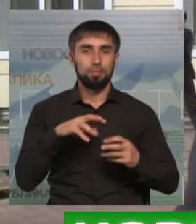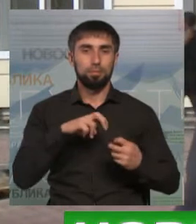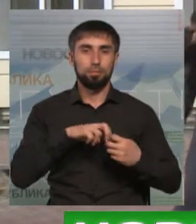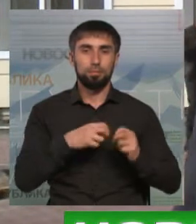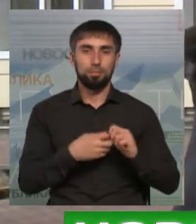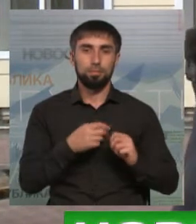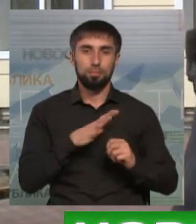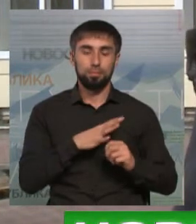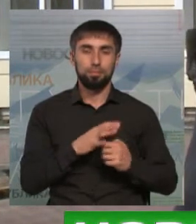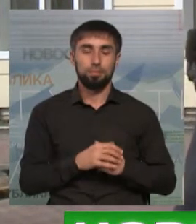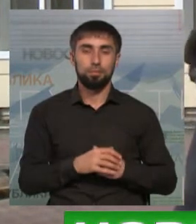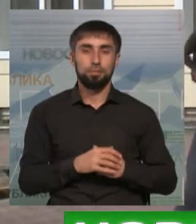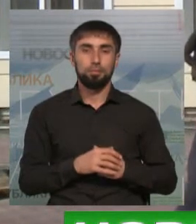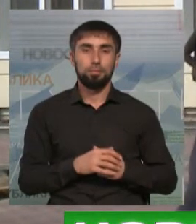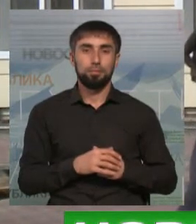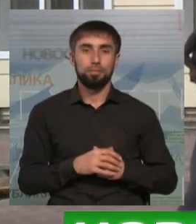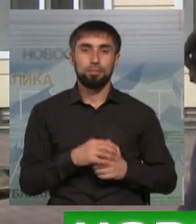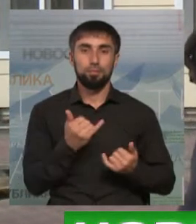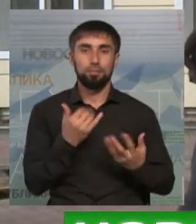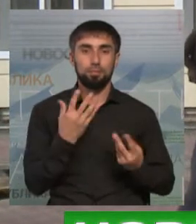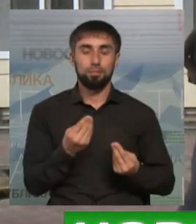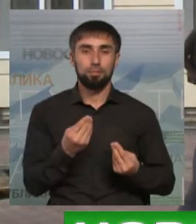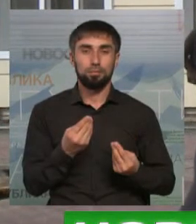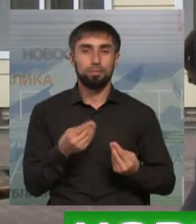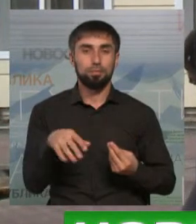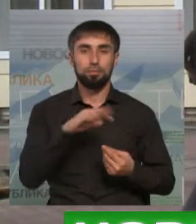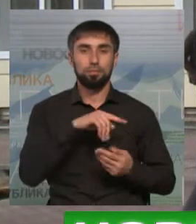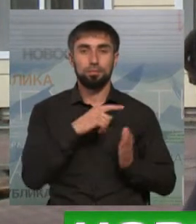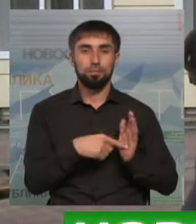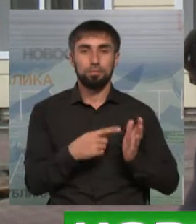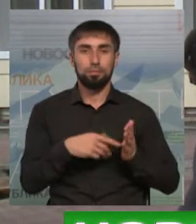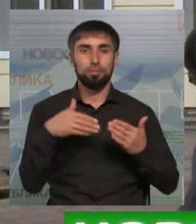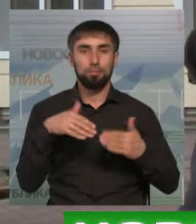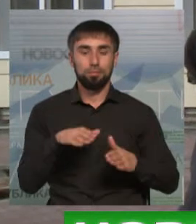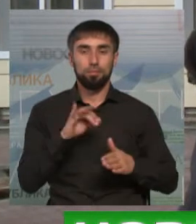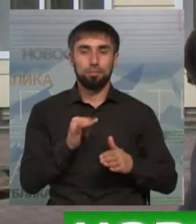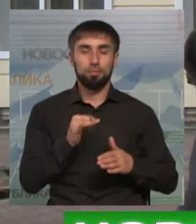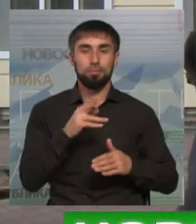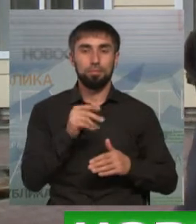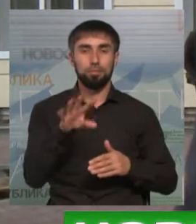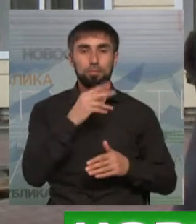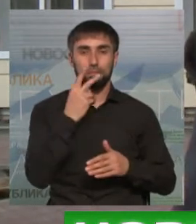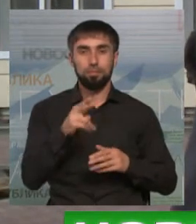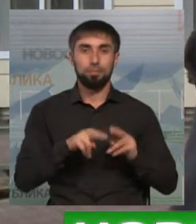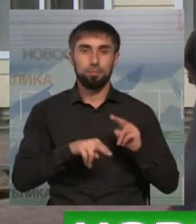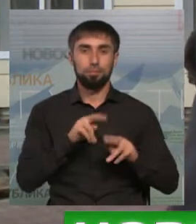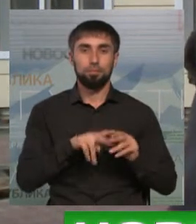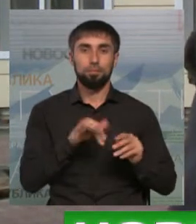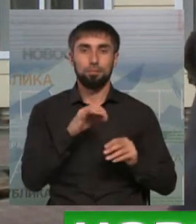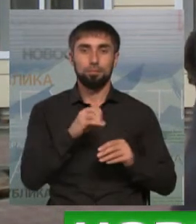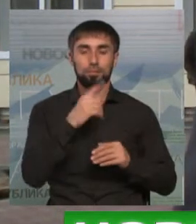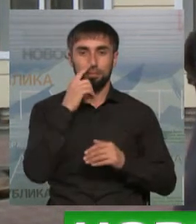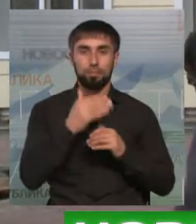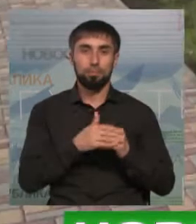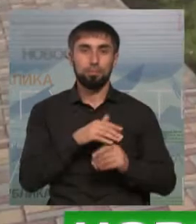были неразрешенные. На сегодняшний день все эти вопросы разрешены, и объекты, как мы видим, уже на